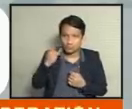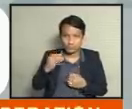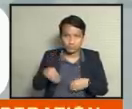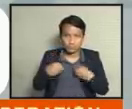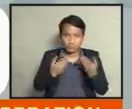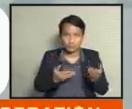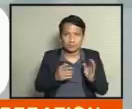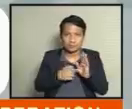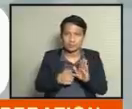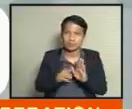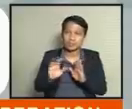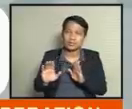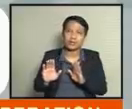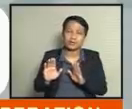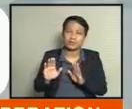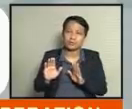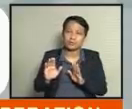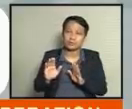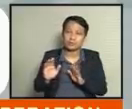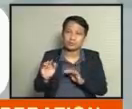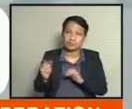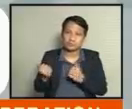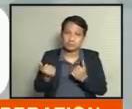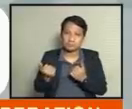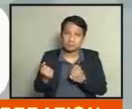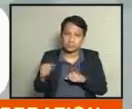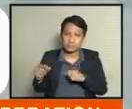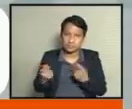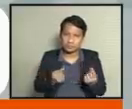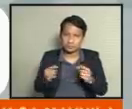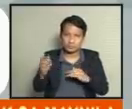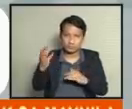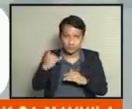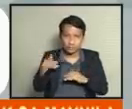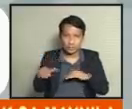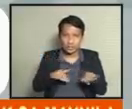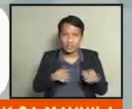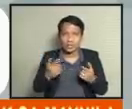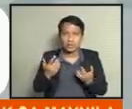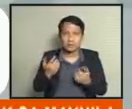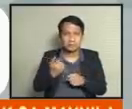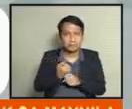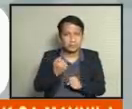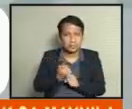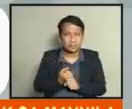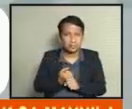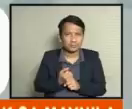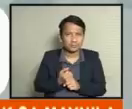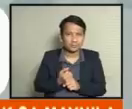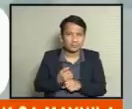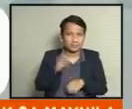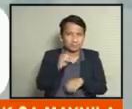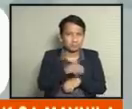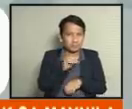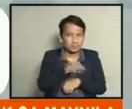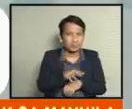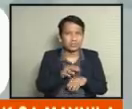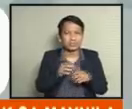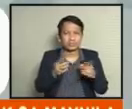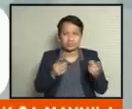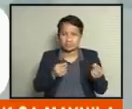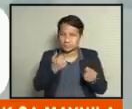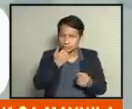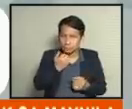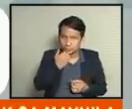magbibigay ng dahilan ito. Kaya nagawa niya ito dahil sisiraan ka niya. Meron kang ginawa mga